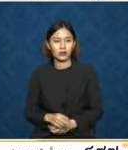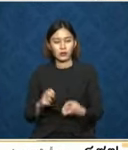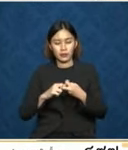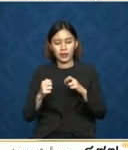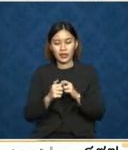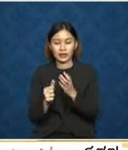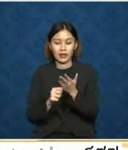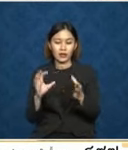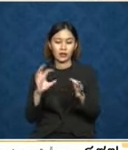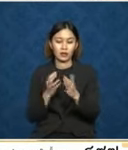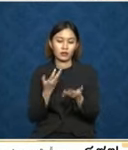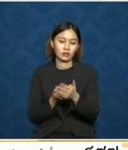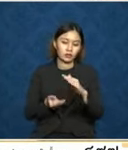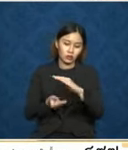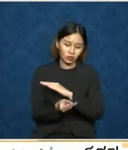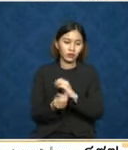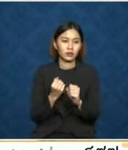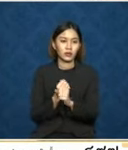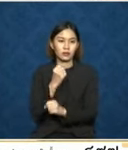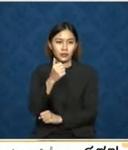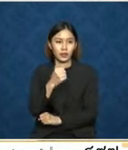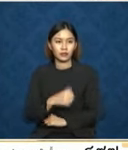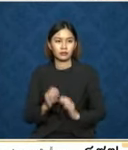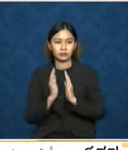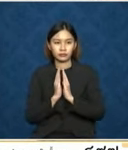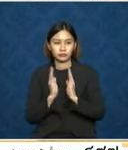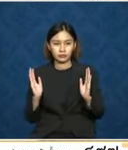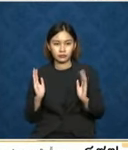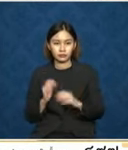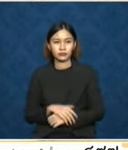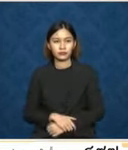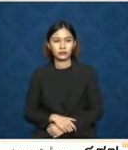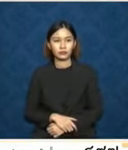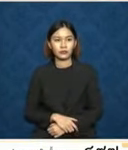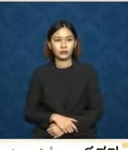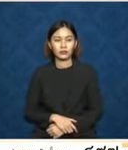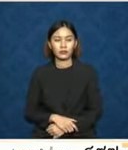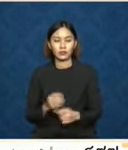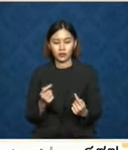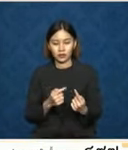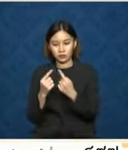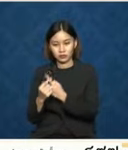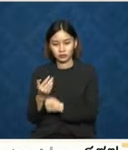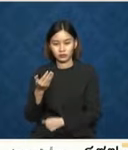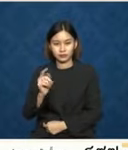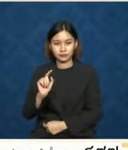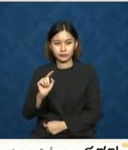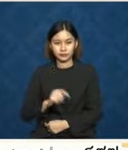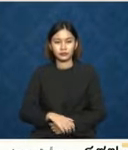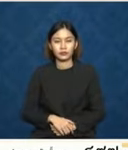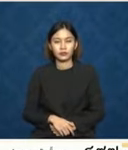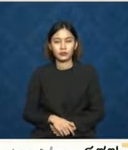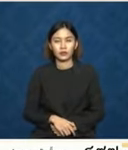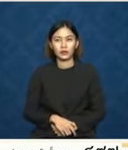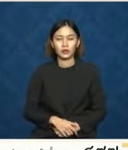ปัญหาเรื่องซ่วยรถบรรทุกได้อีกทางหนึ่งด้วยครับขอบคุณมากครับต่อไปขอเชิญคุณ